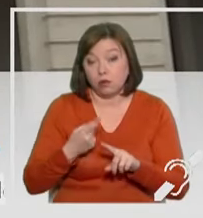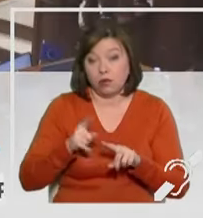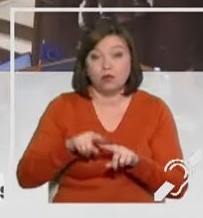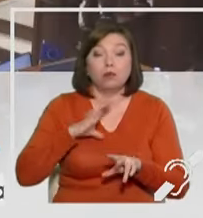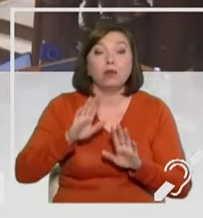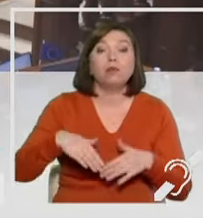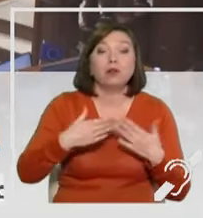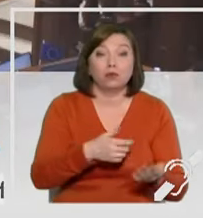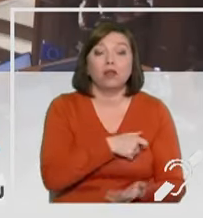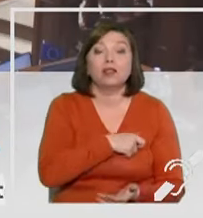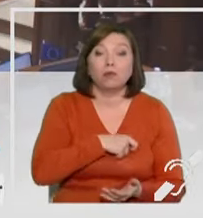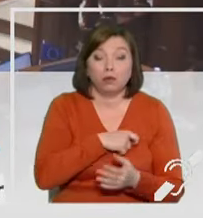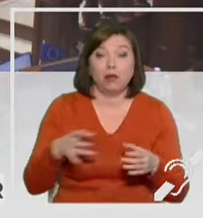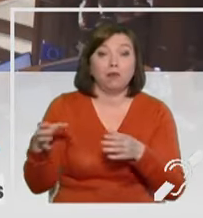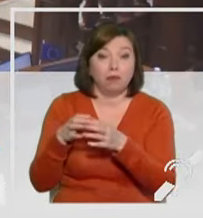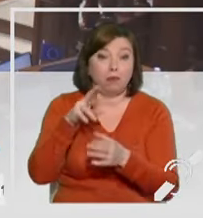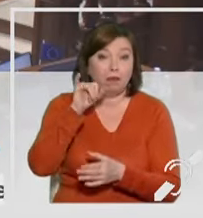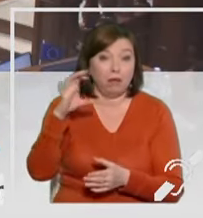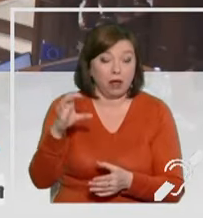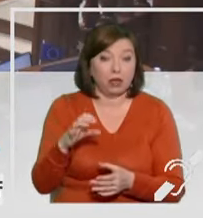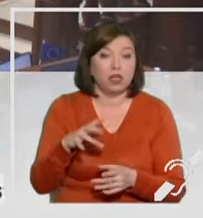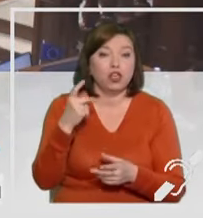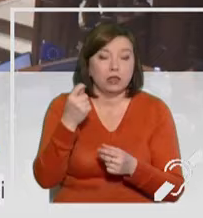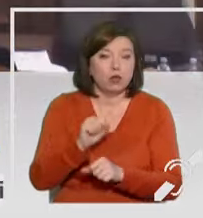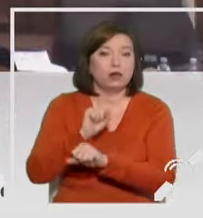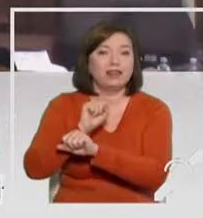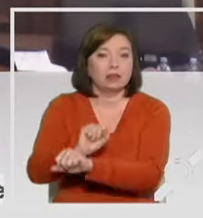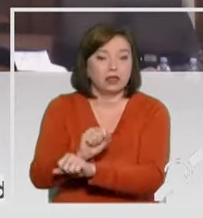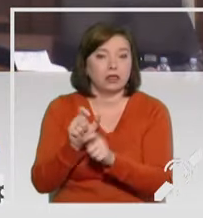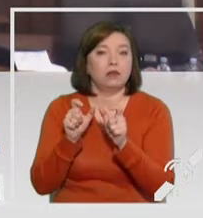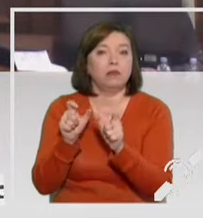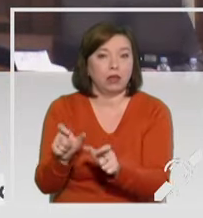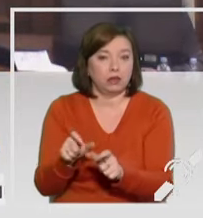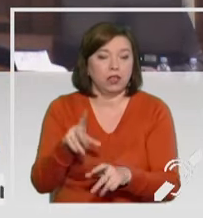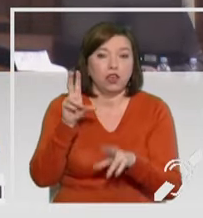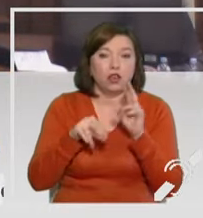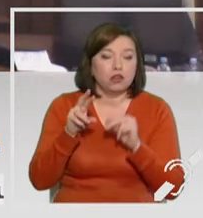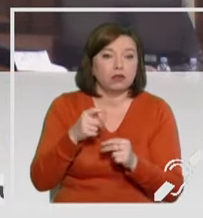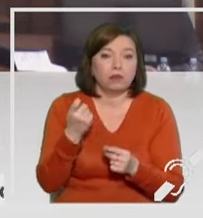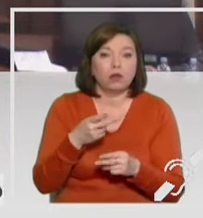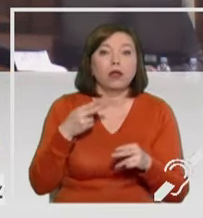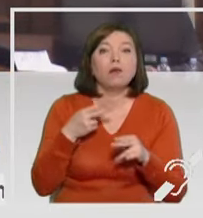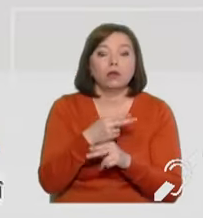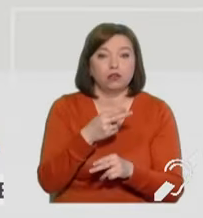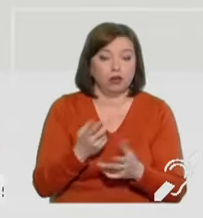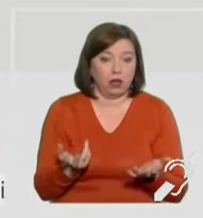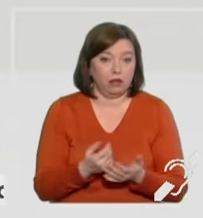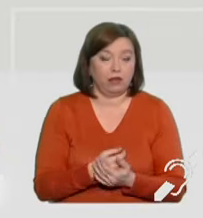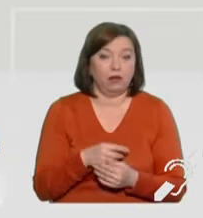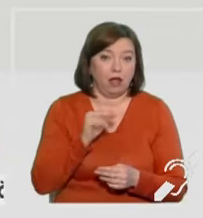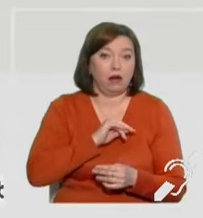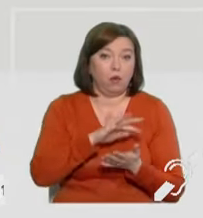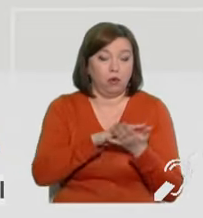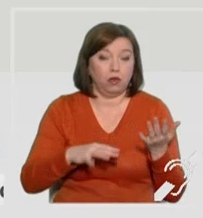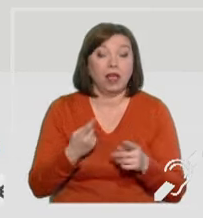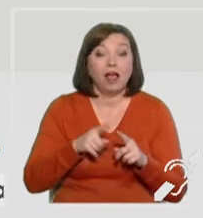către deputatul fracțiunii PAS, de fapt, stagnează și mai mult prezintă un regres decât un progres. Apelul public